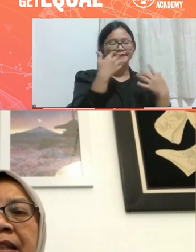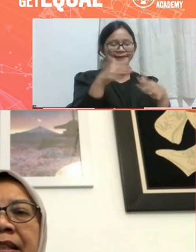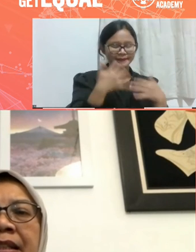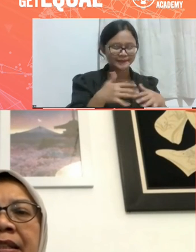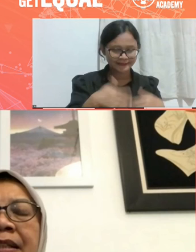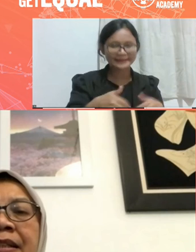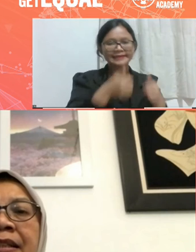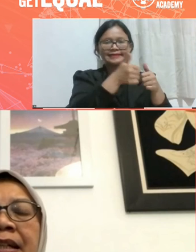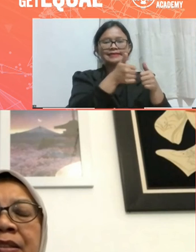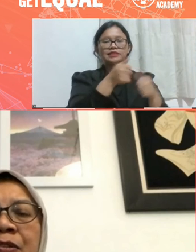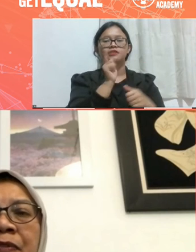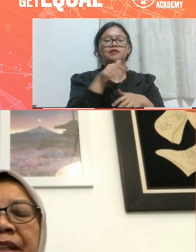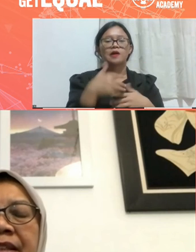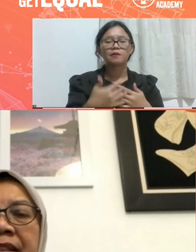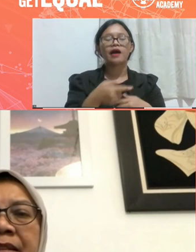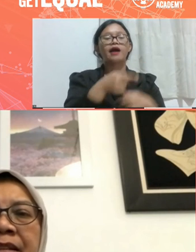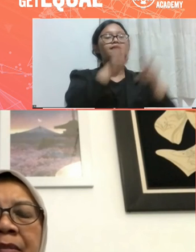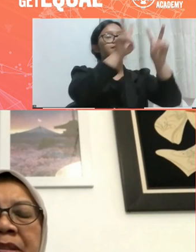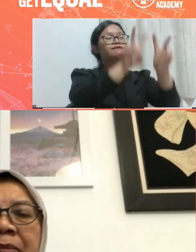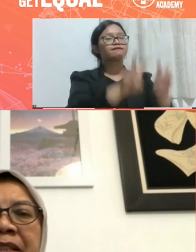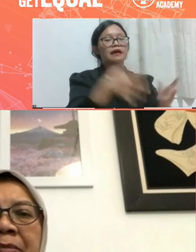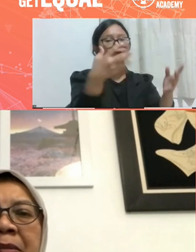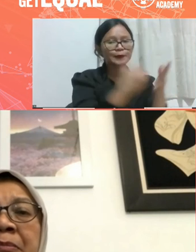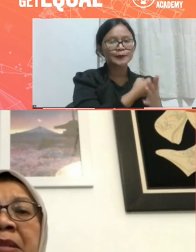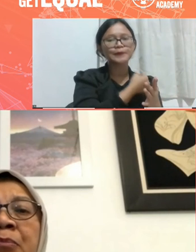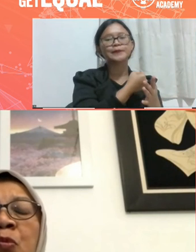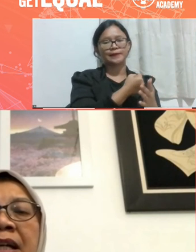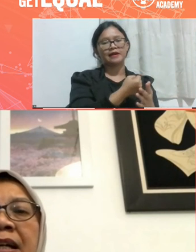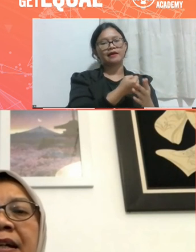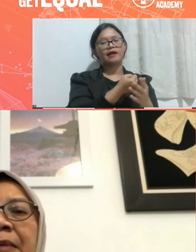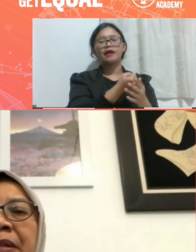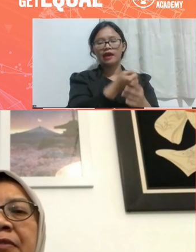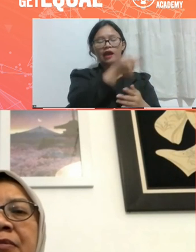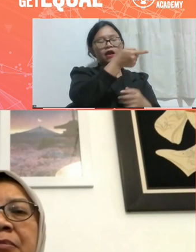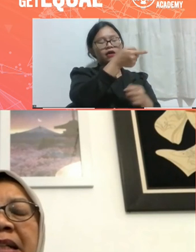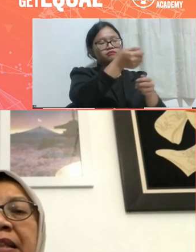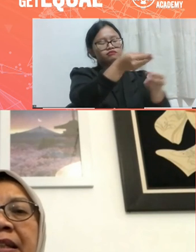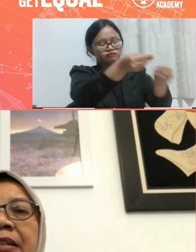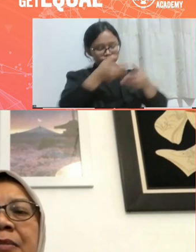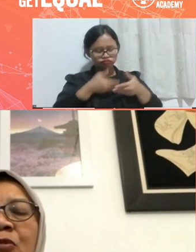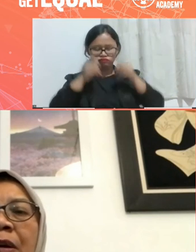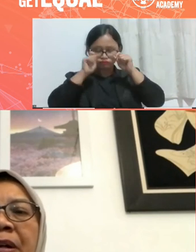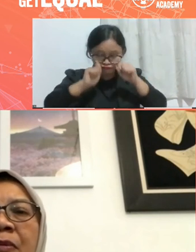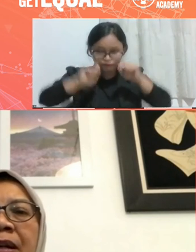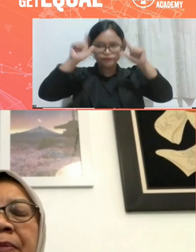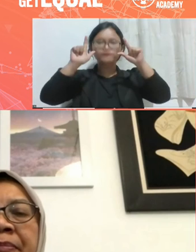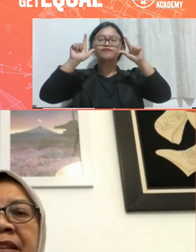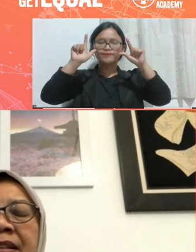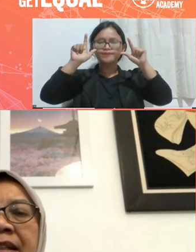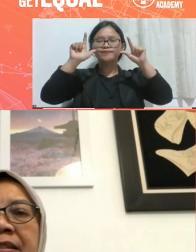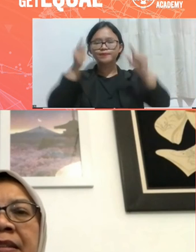ini, karena hasil survei ini benar-benar membuka mata kita semua